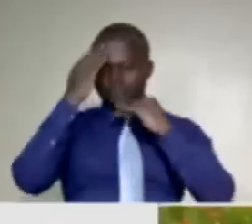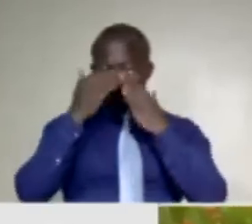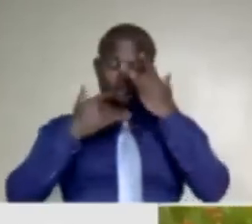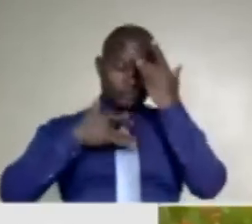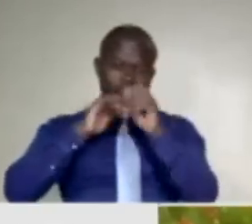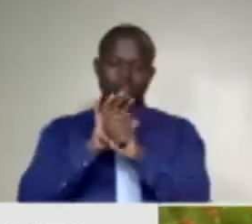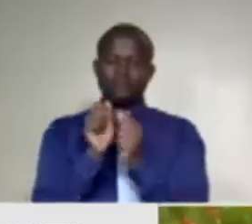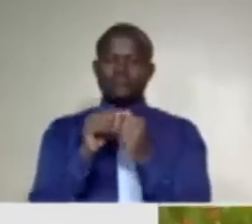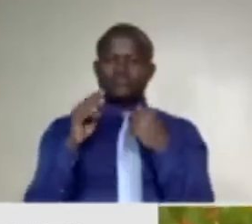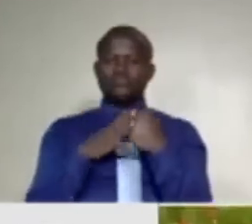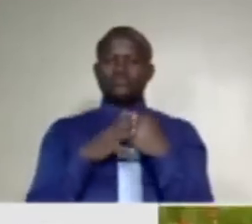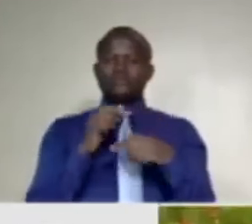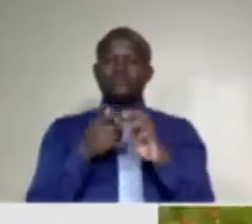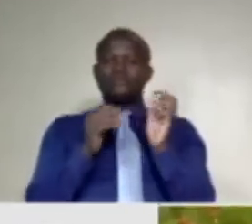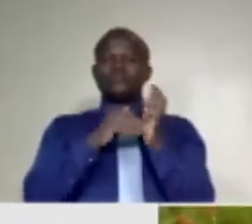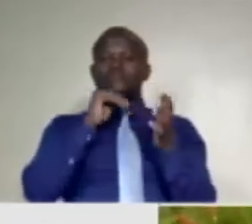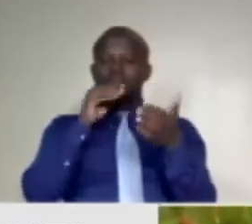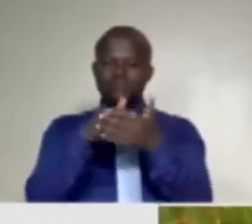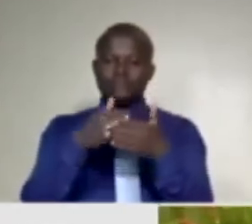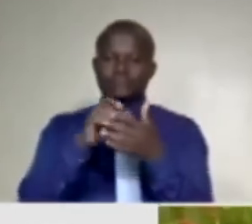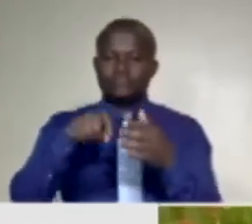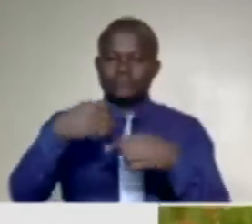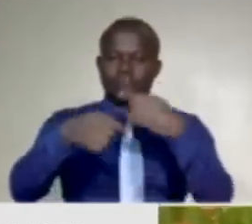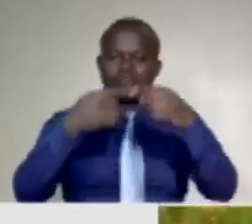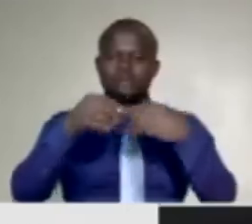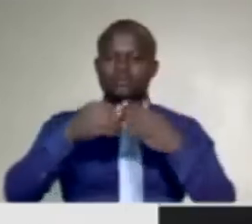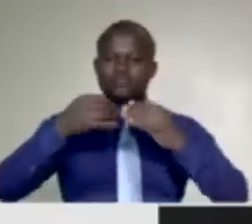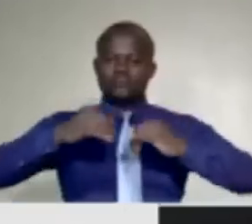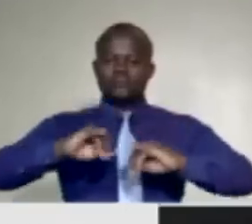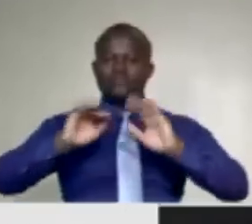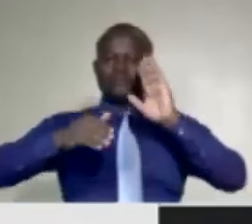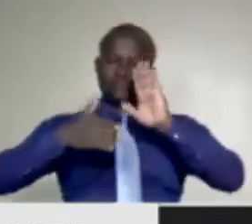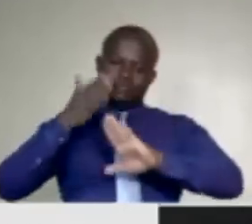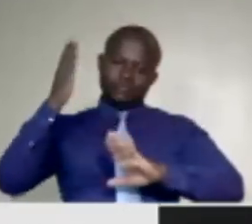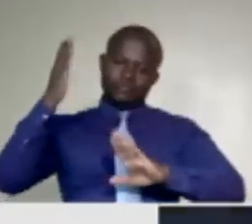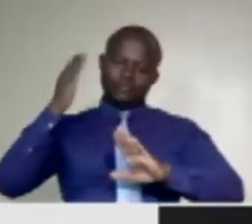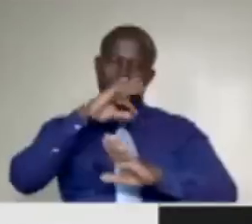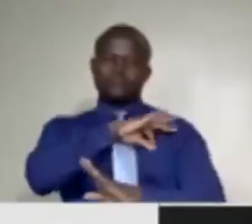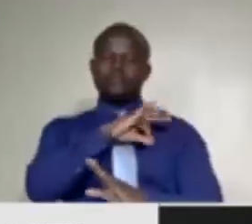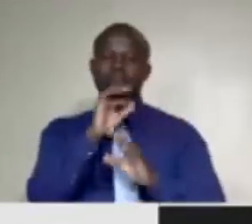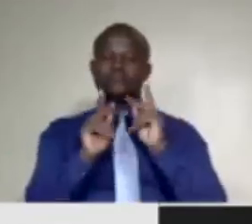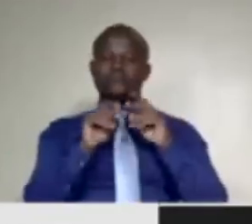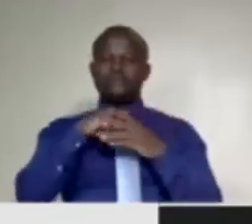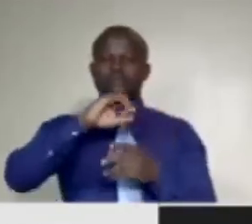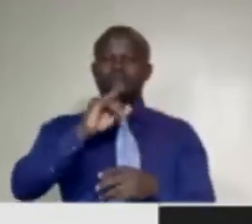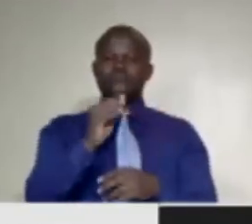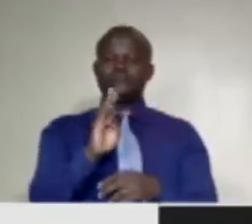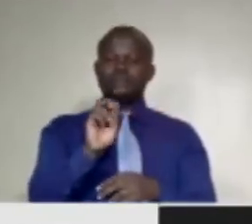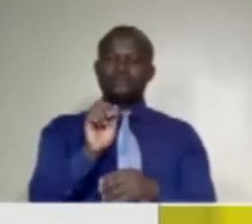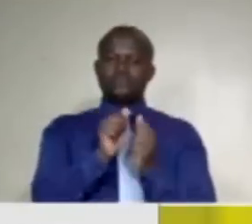cya COVID-19 ngo bitabuza ko agomba gusubukurwa agashyirwa mu bikorwa byihuse ku nyungu z'abaturage ba Djibouti n'u